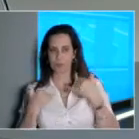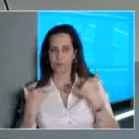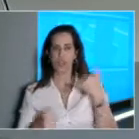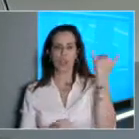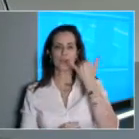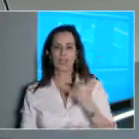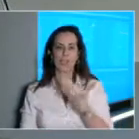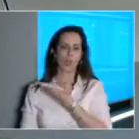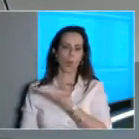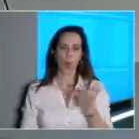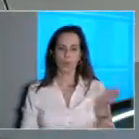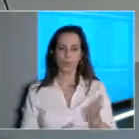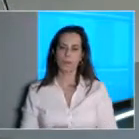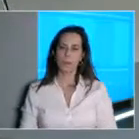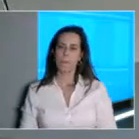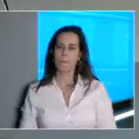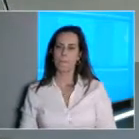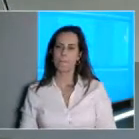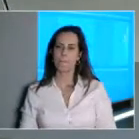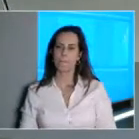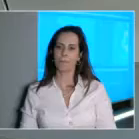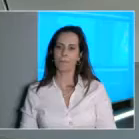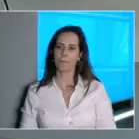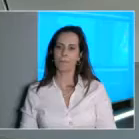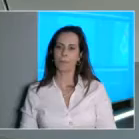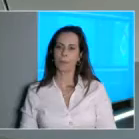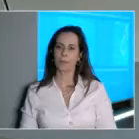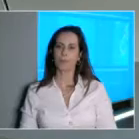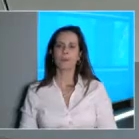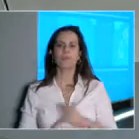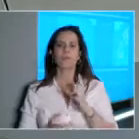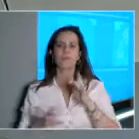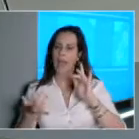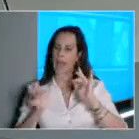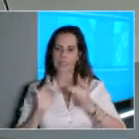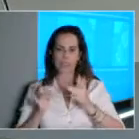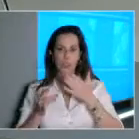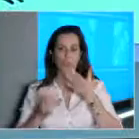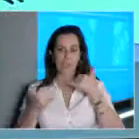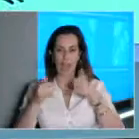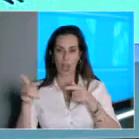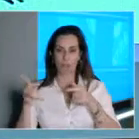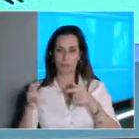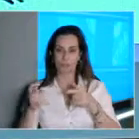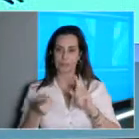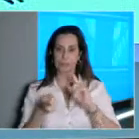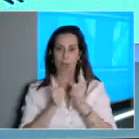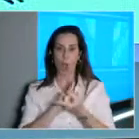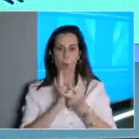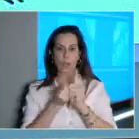הקריקטורות היומיות שלנו. כן, ישראל היום שמים פה את הסכסוך הזה בנושא